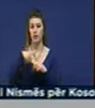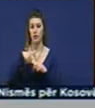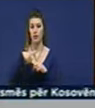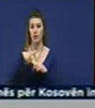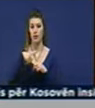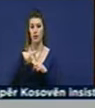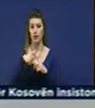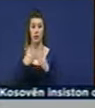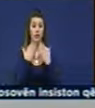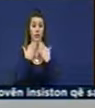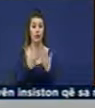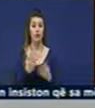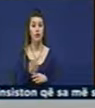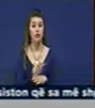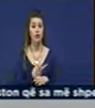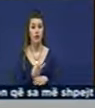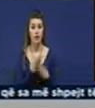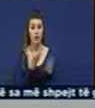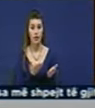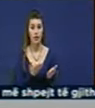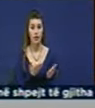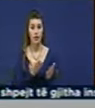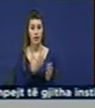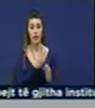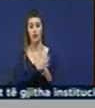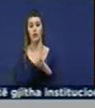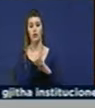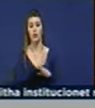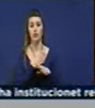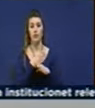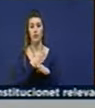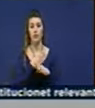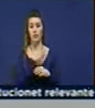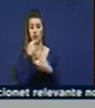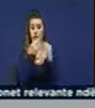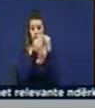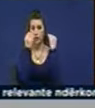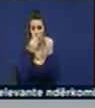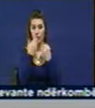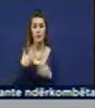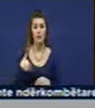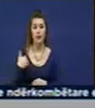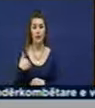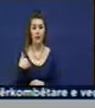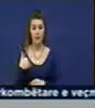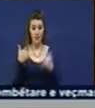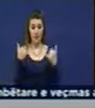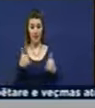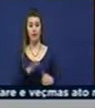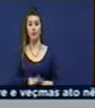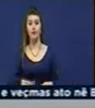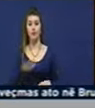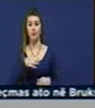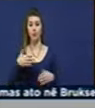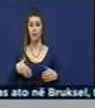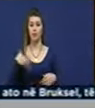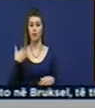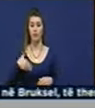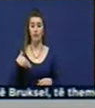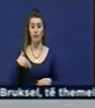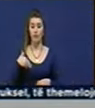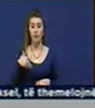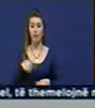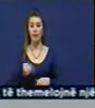Falenderojmë shtetin am për kontributin që i po jep në edukimin e brezave të ri. Tani rinia jonë me